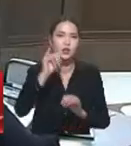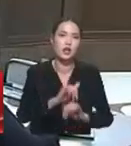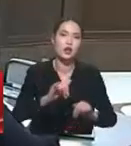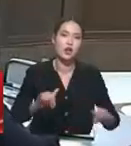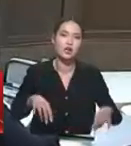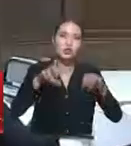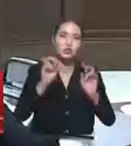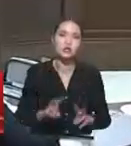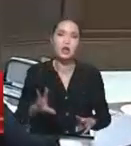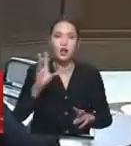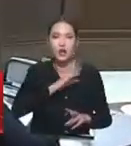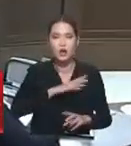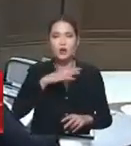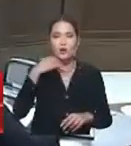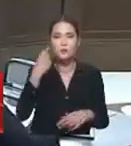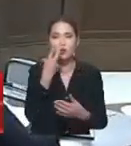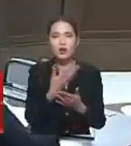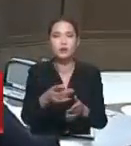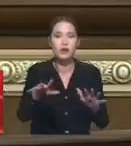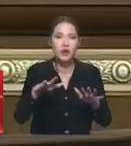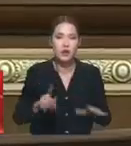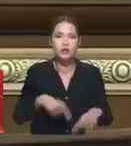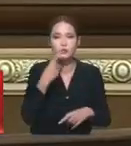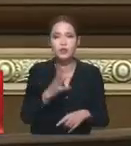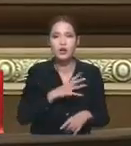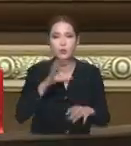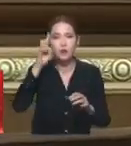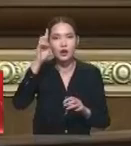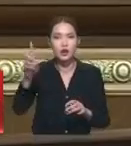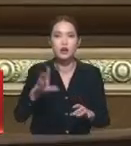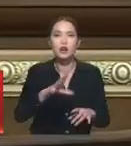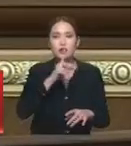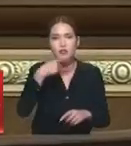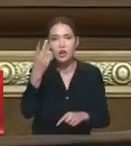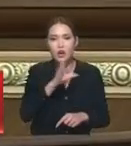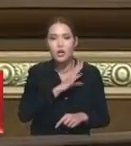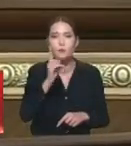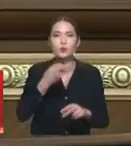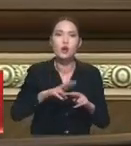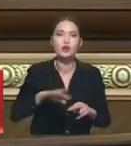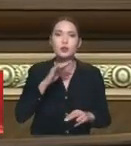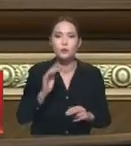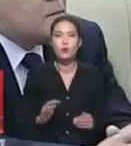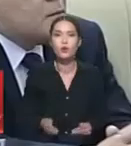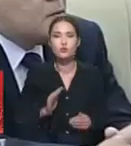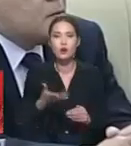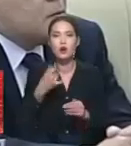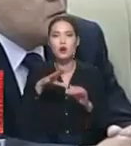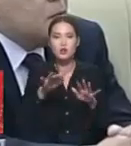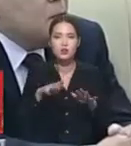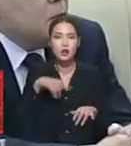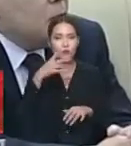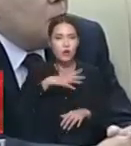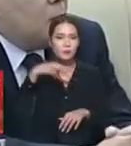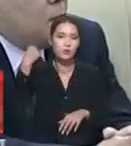Мы уже в мировых лидерах, например, по уровню электронного правительства, отметил в своем сентябрьском послании Касым-Жомарт Токаев. Но можем